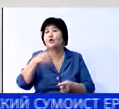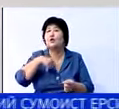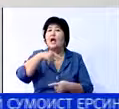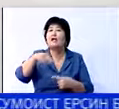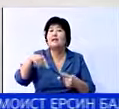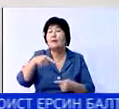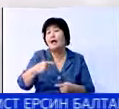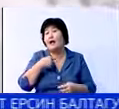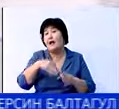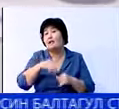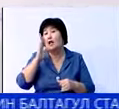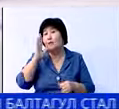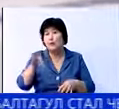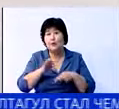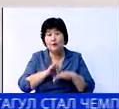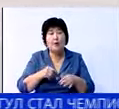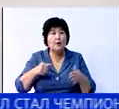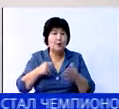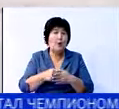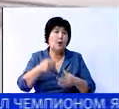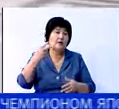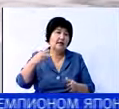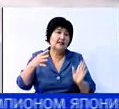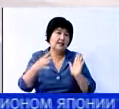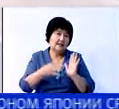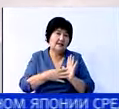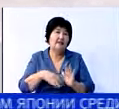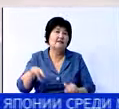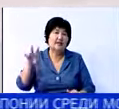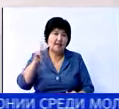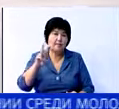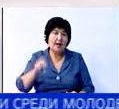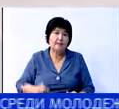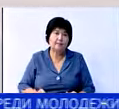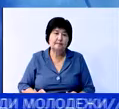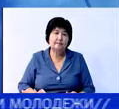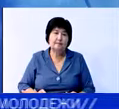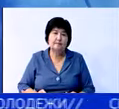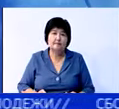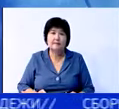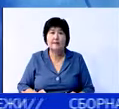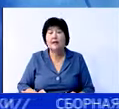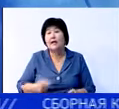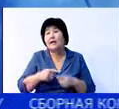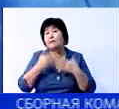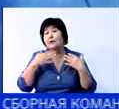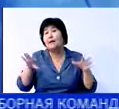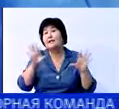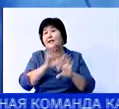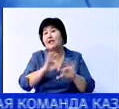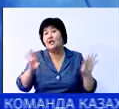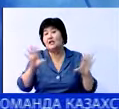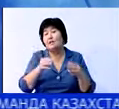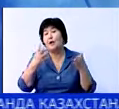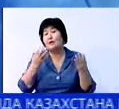сальхов. Голосование будет проводиться до 29 ноября. Это было последнее